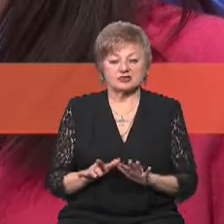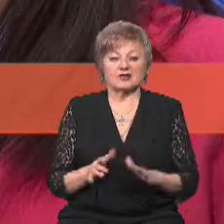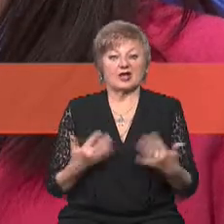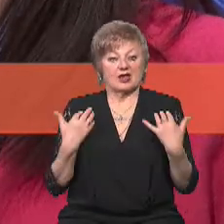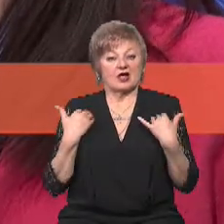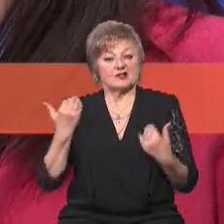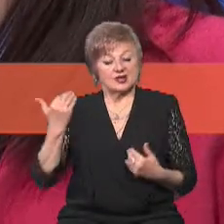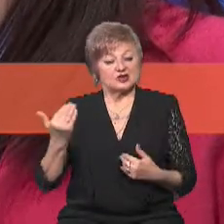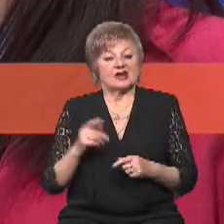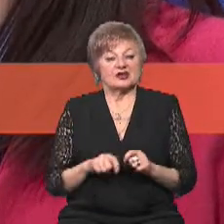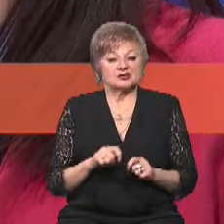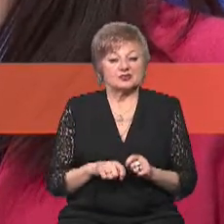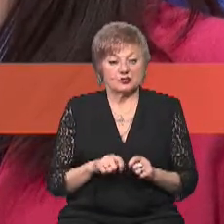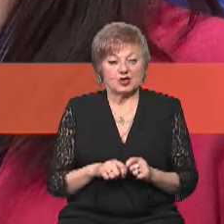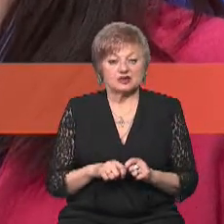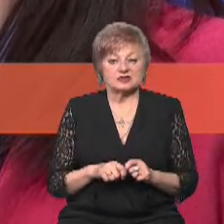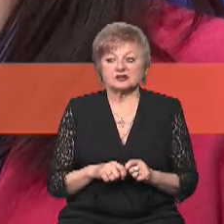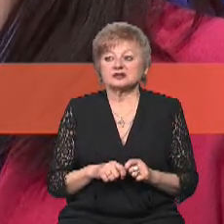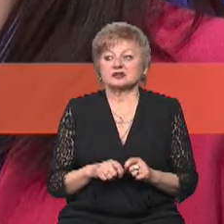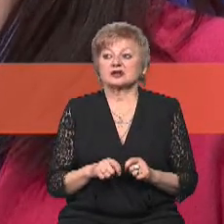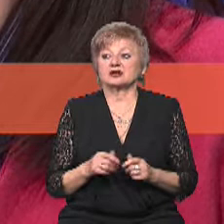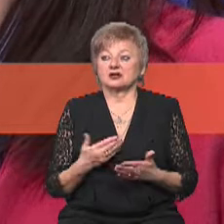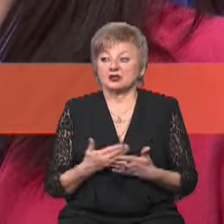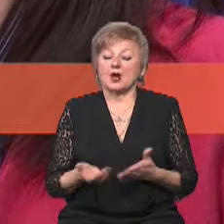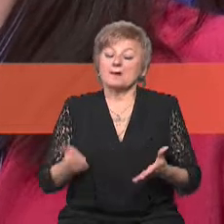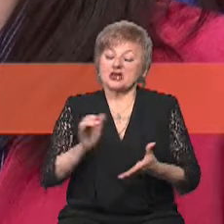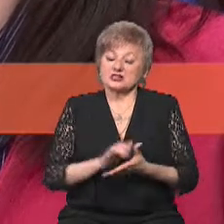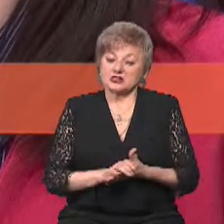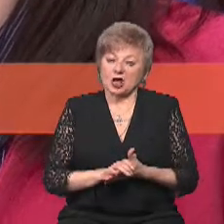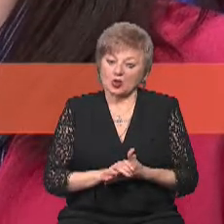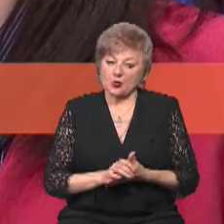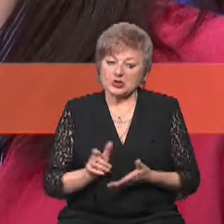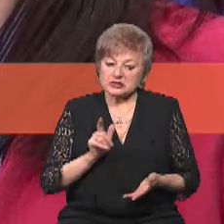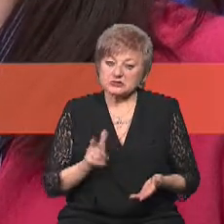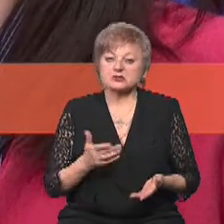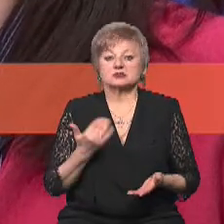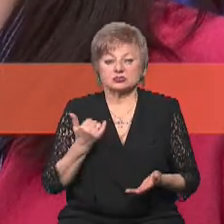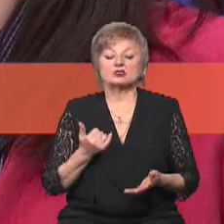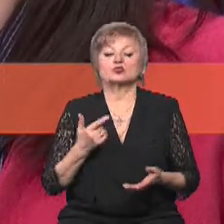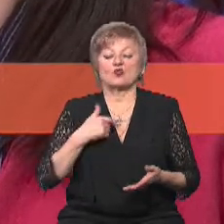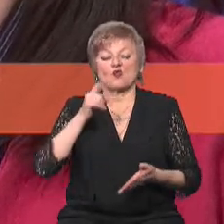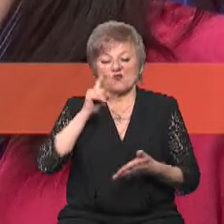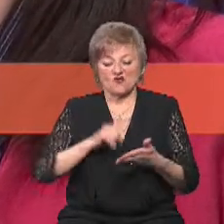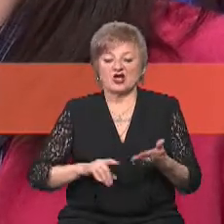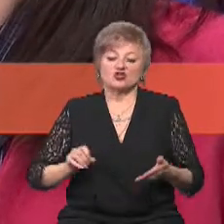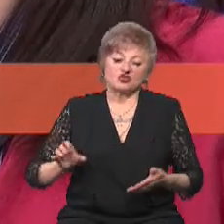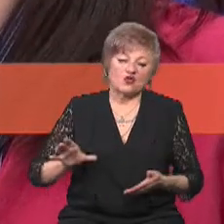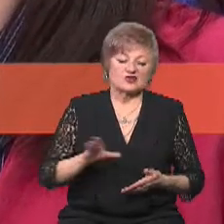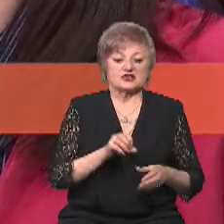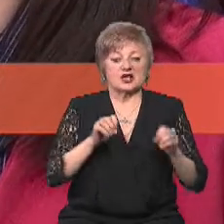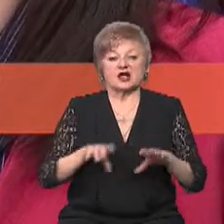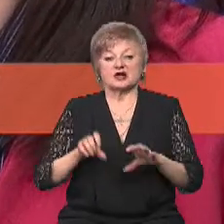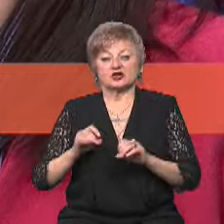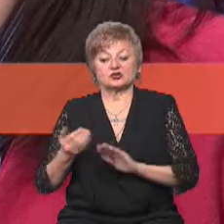начальник інспекції з благоустрою, ми на засіданні координаційної ради з ним познайомились. Тобто він запевнив, що всі ті рішення, які